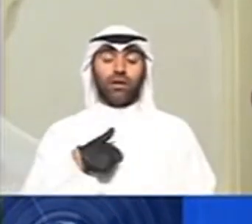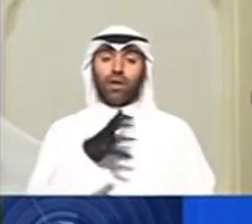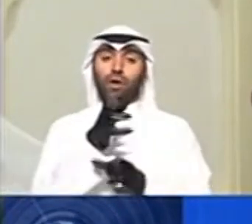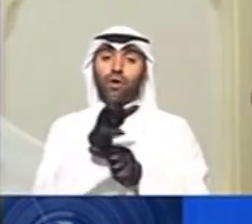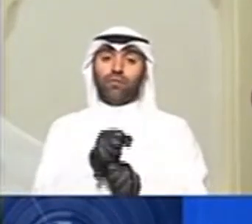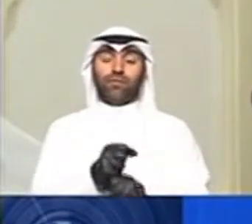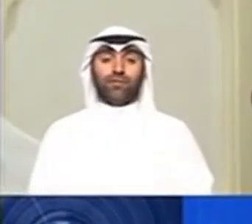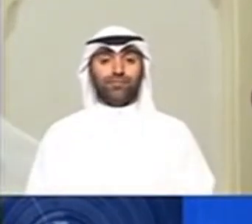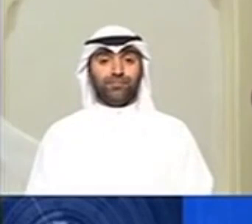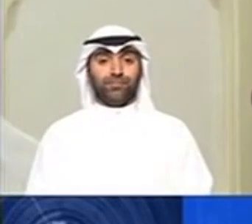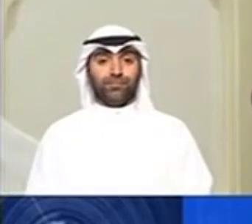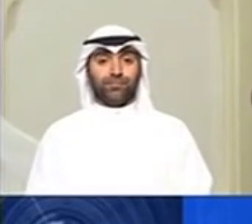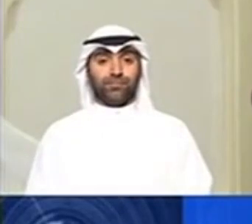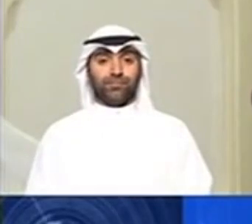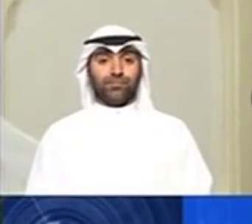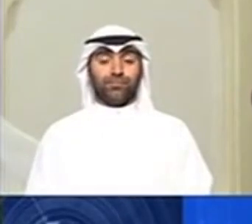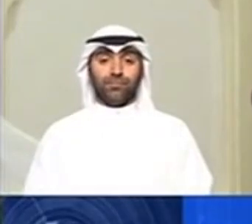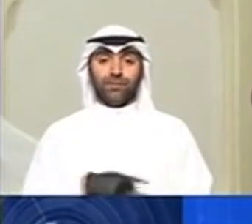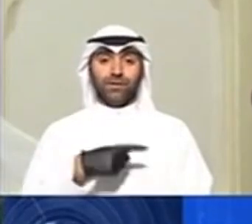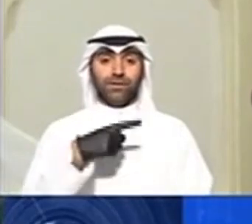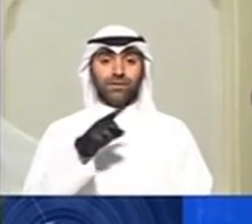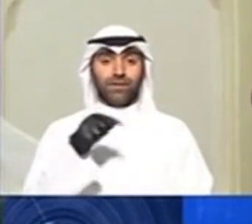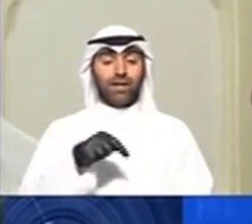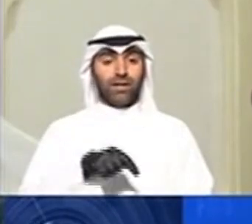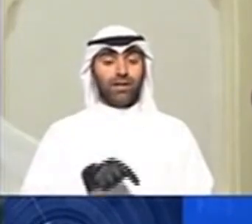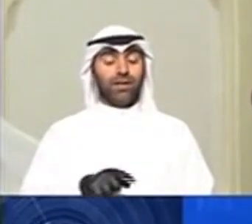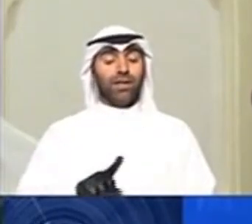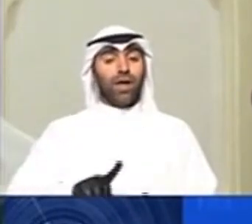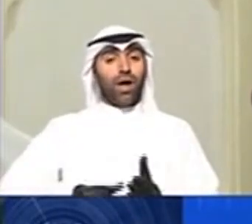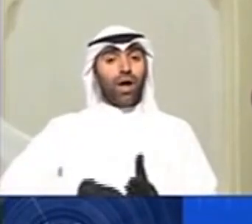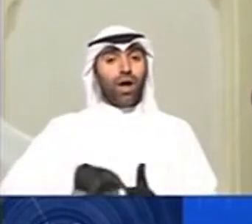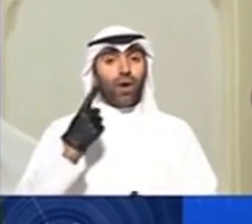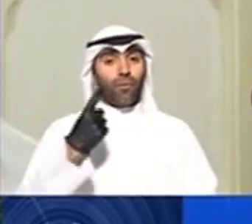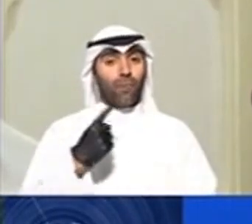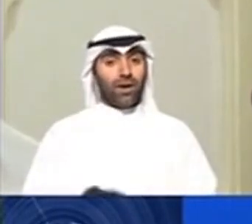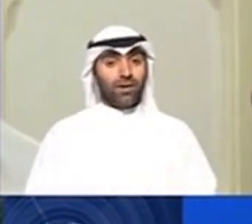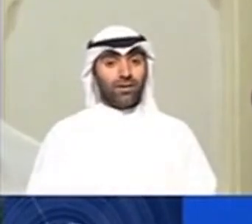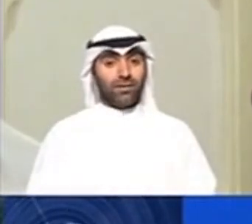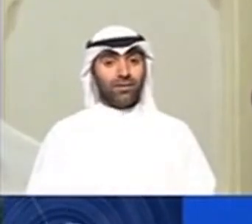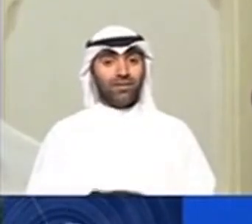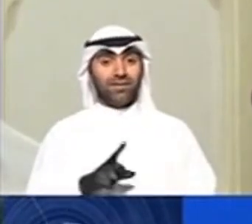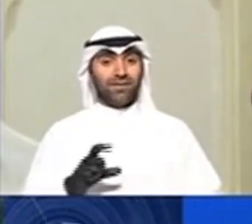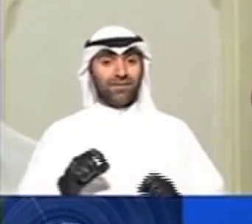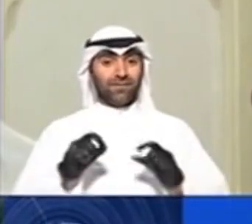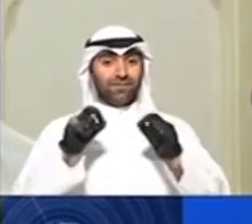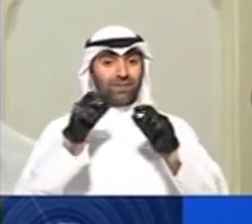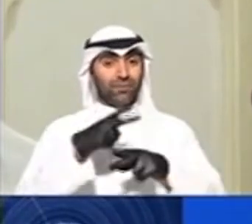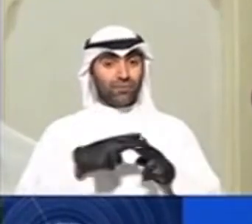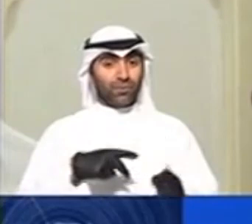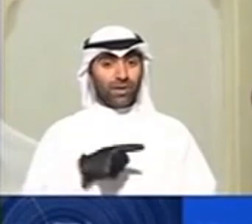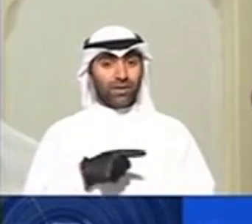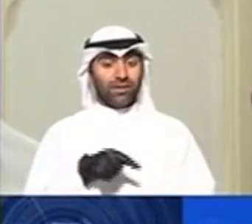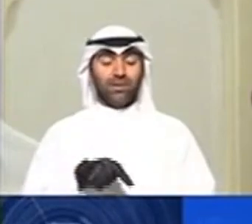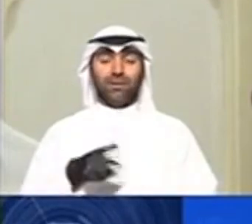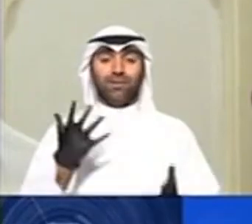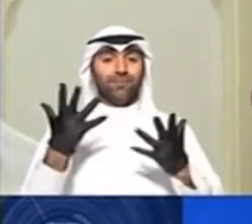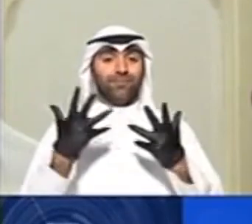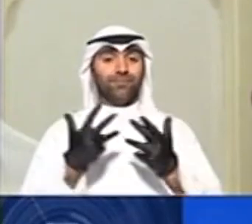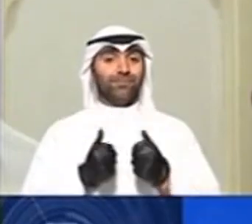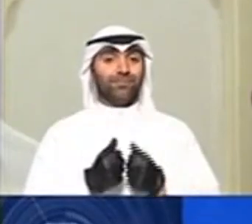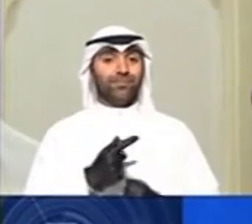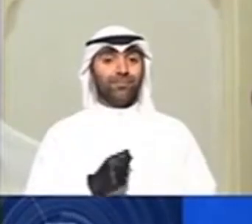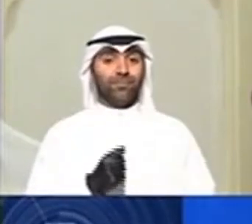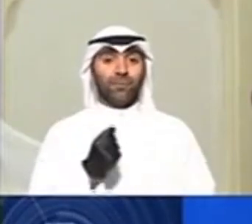الأزمة 189 حالة مؤكدة للإصابة، آخرها اليوم حالة واحدة